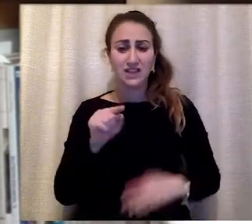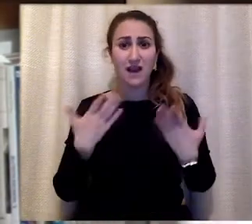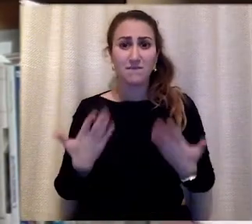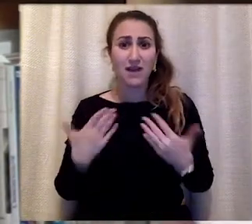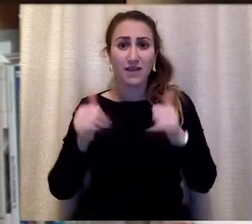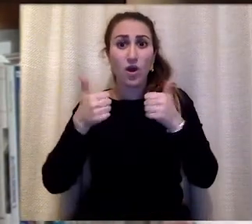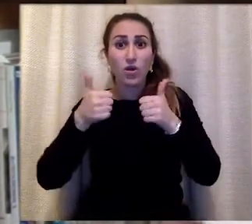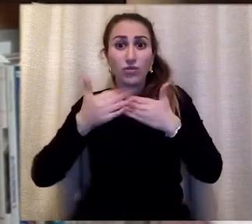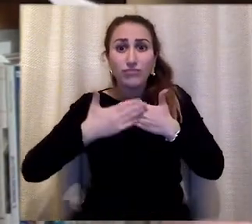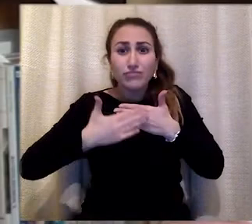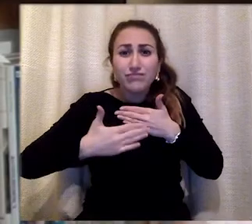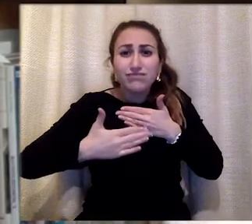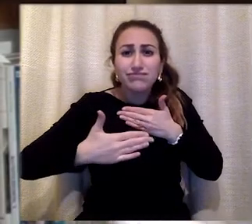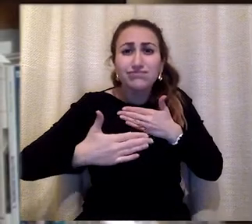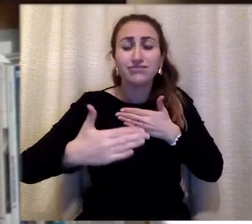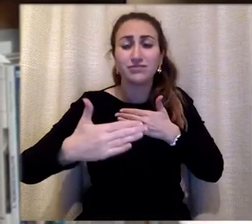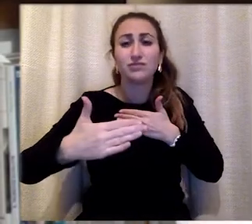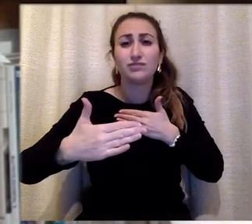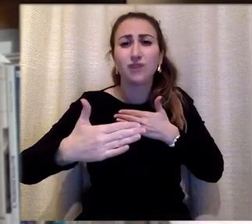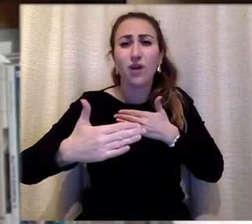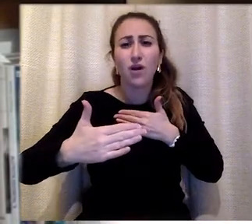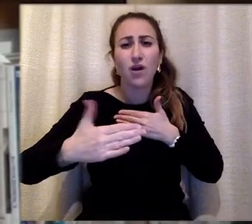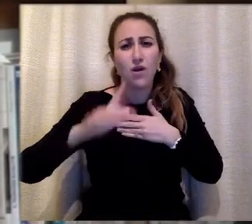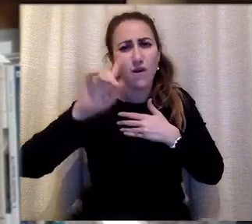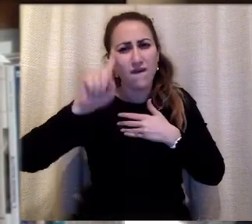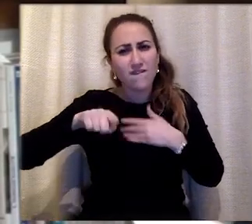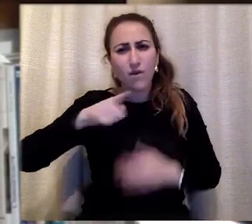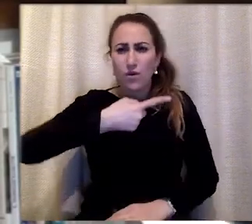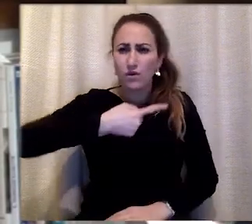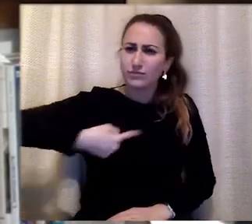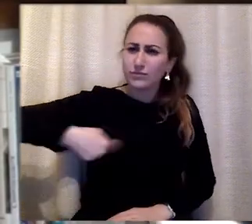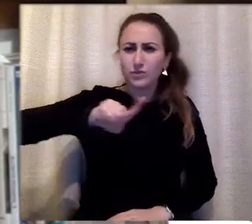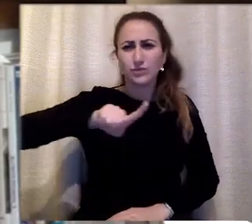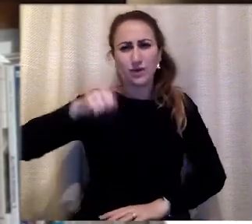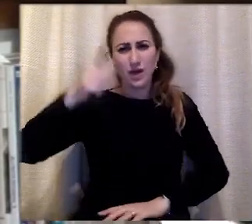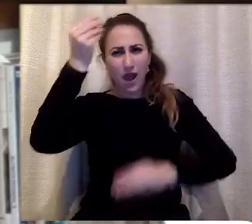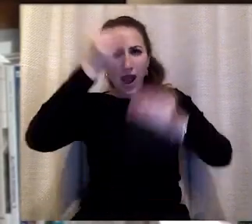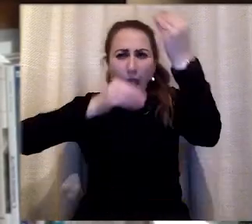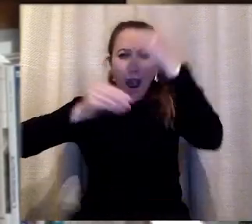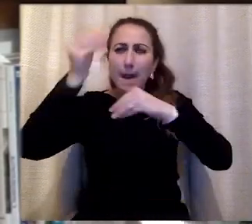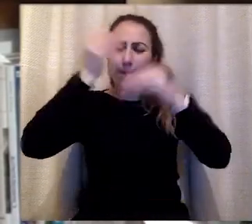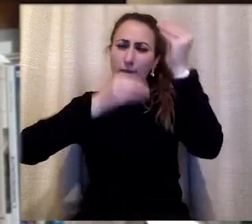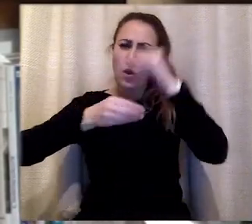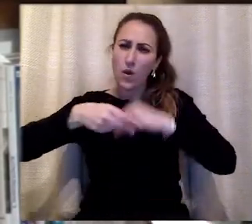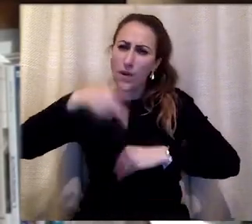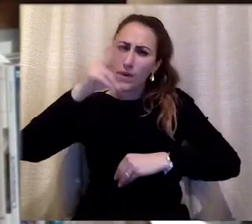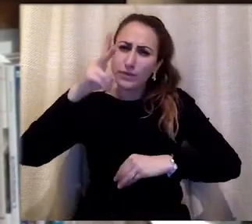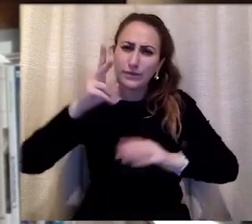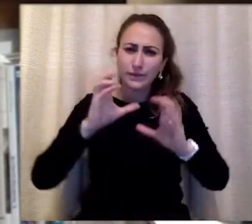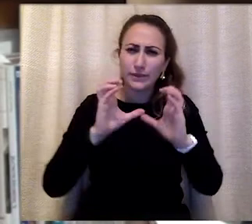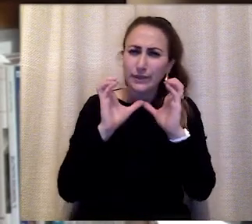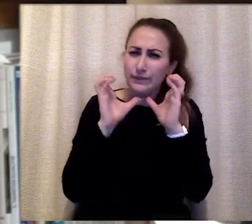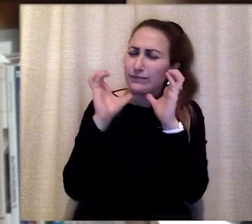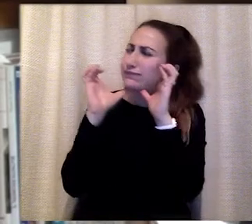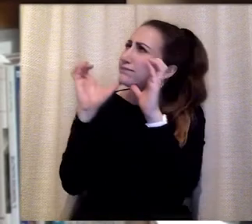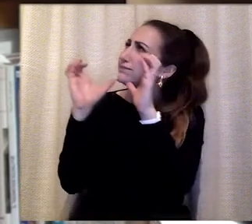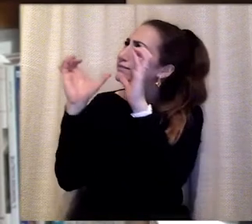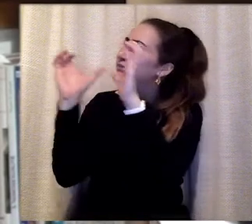à nous confier encore plus pleinement dans la grâce de Dieu.